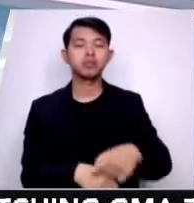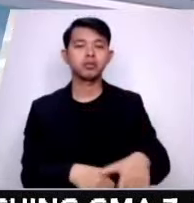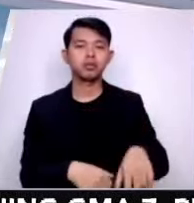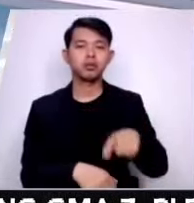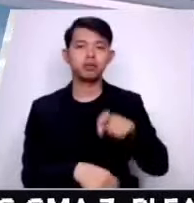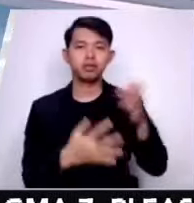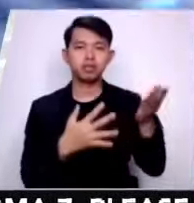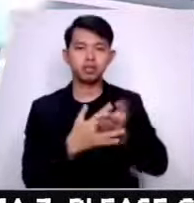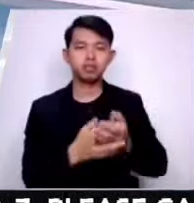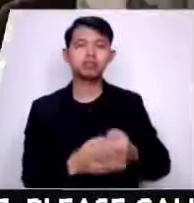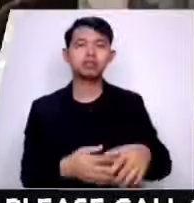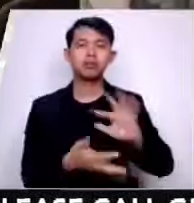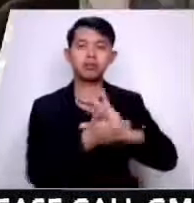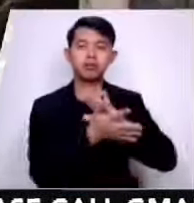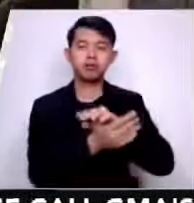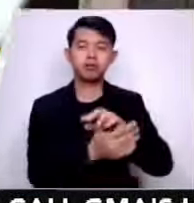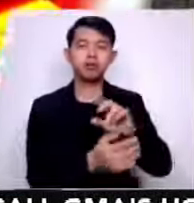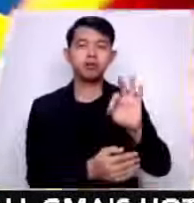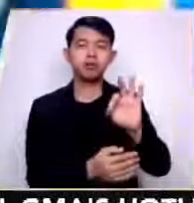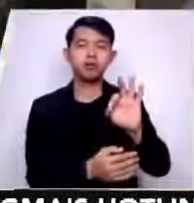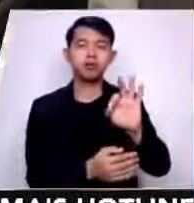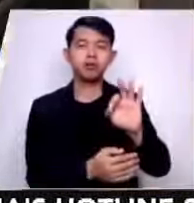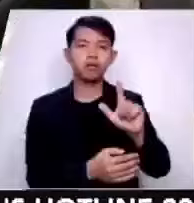si Katrina Son.